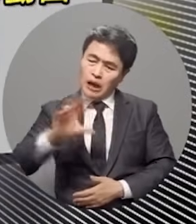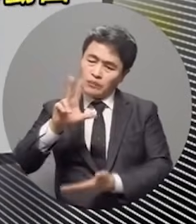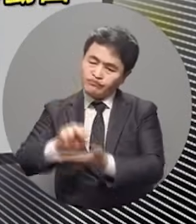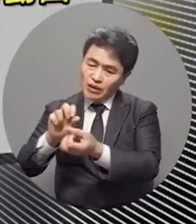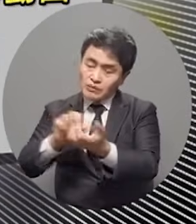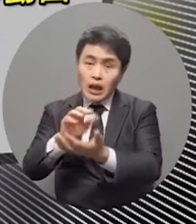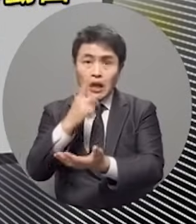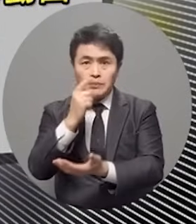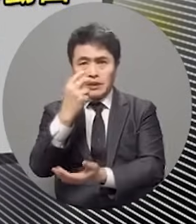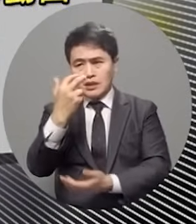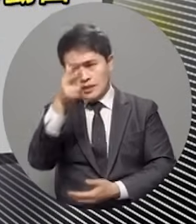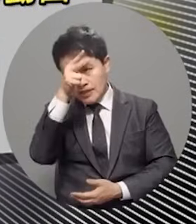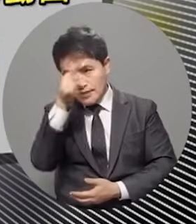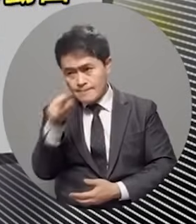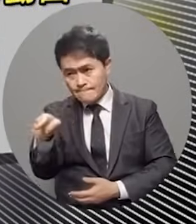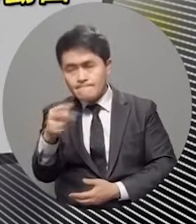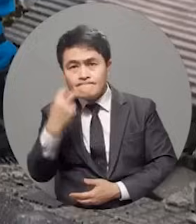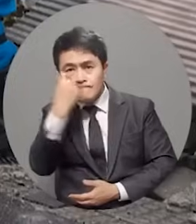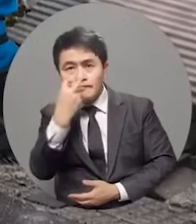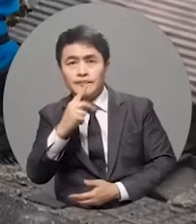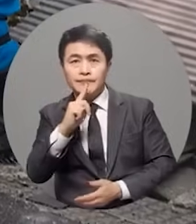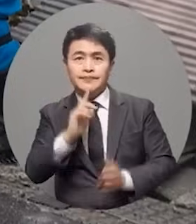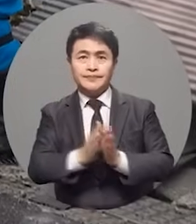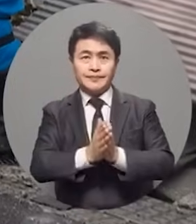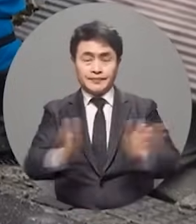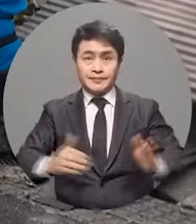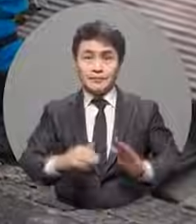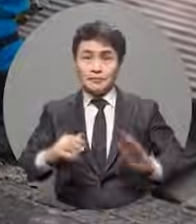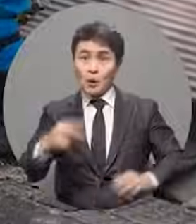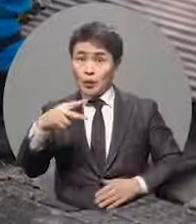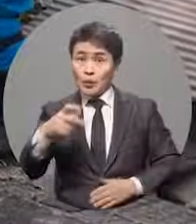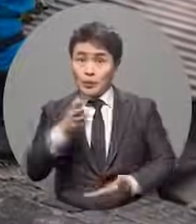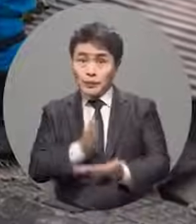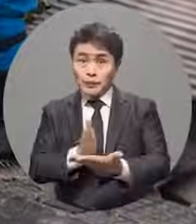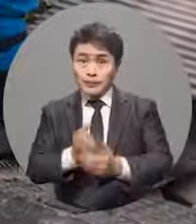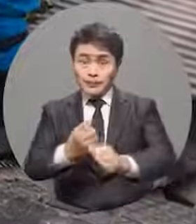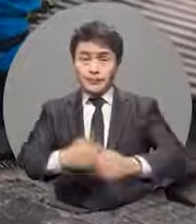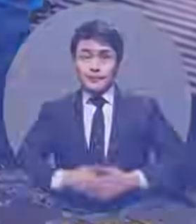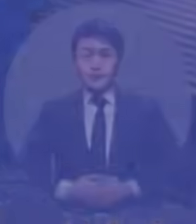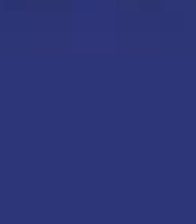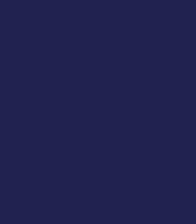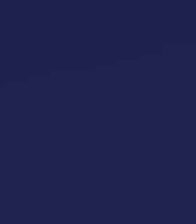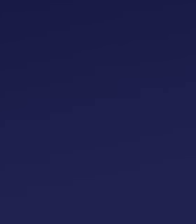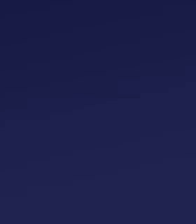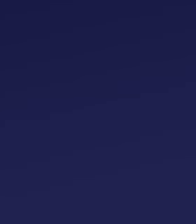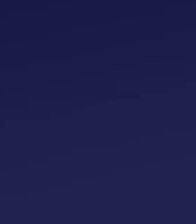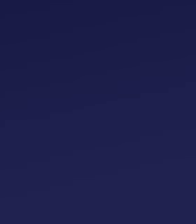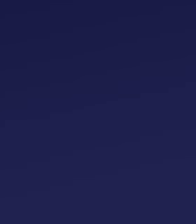일본 경찰이 수사에 착수하기도 했습니다. 도쿄에서 MBC 뉴스 현영준입니다.